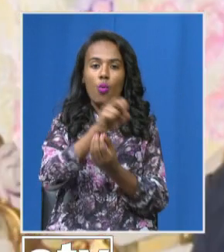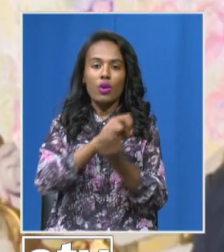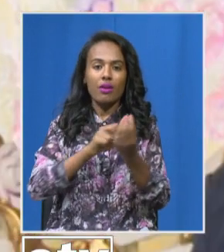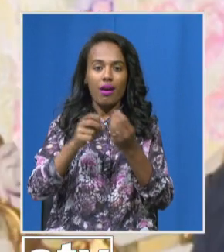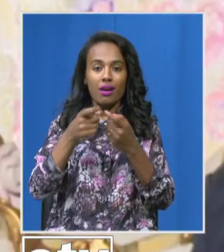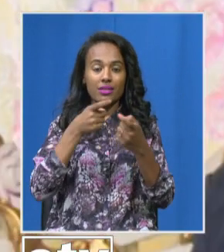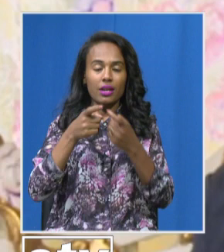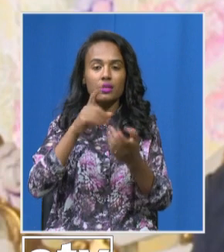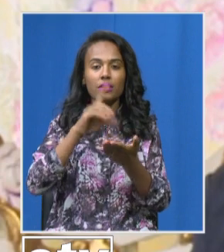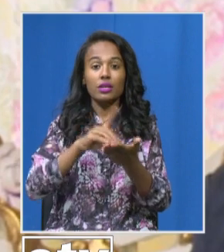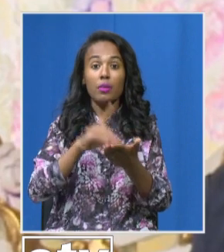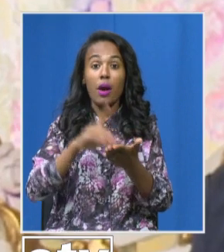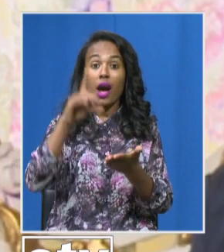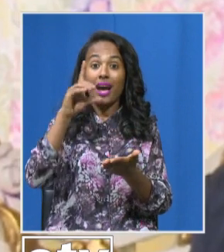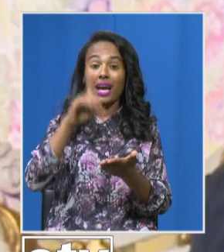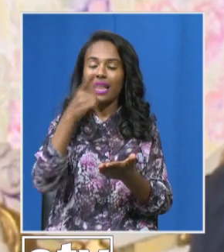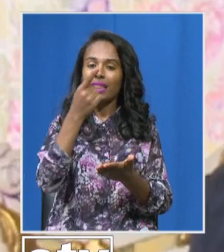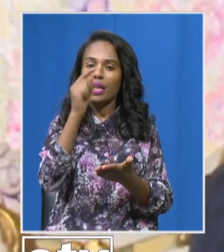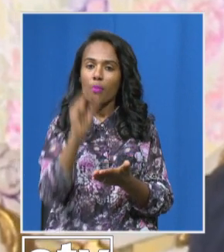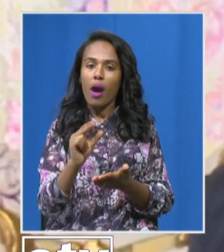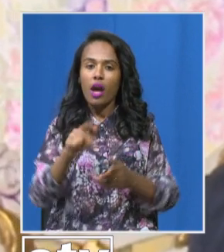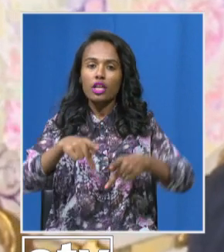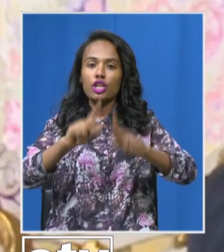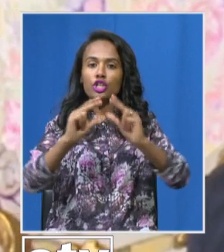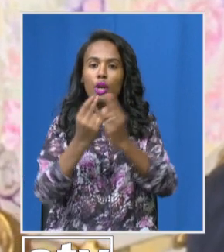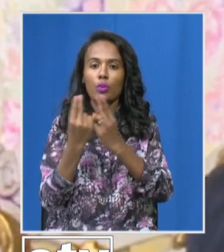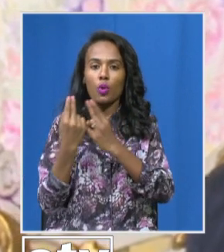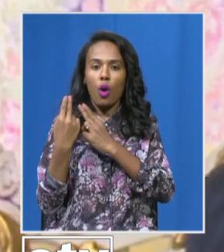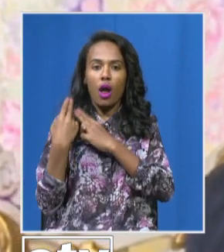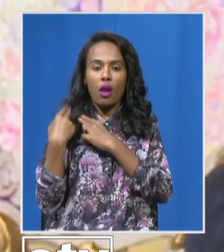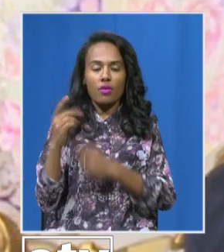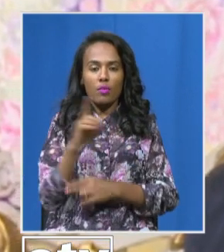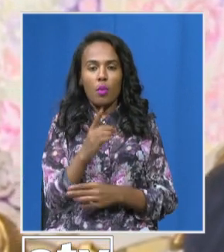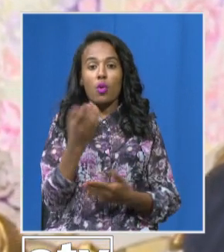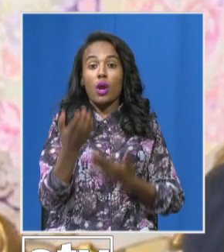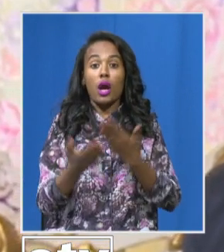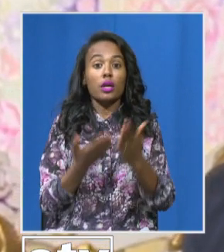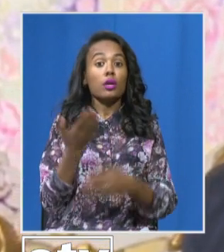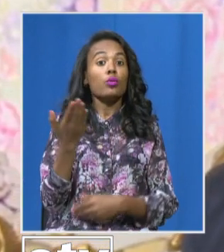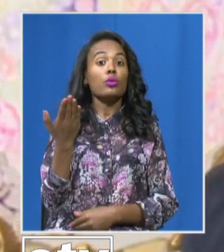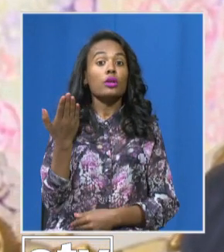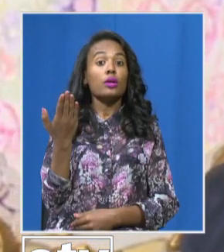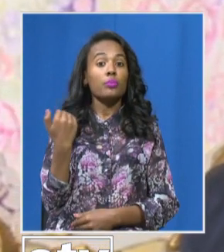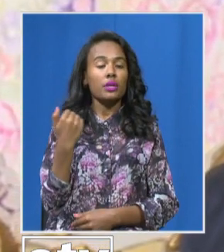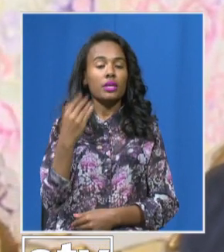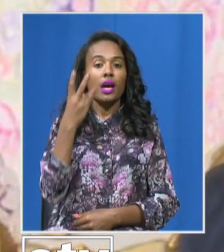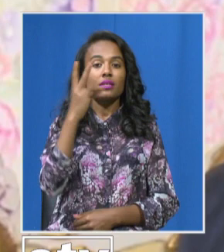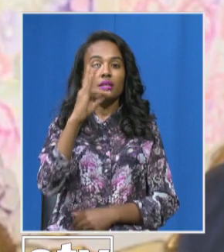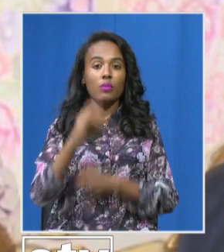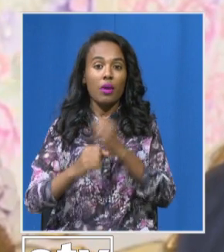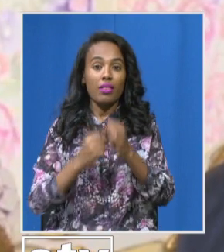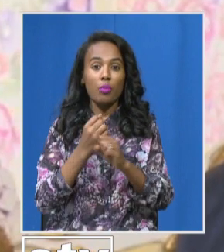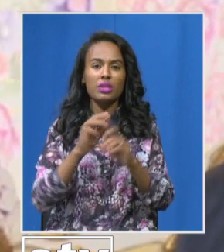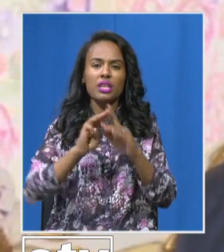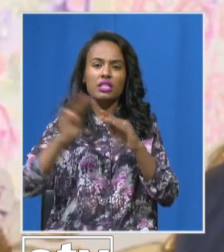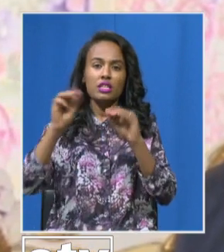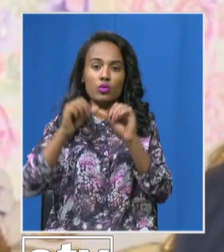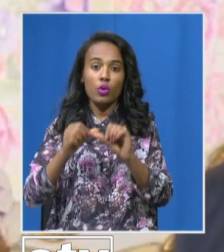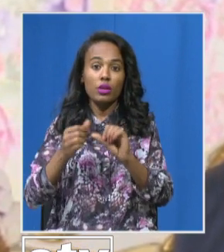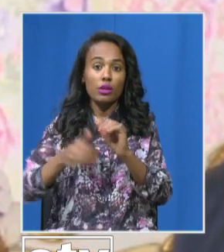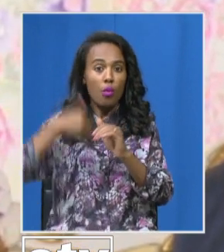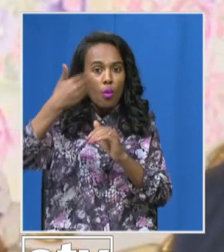አስተዳደር፣ የከተማው ከንቲባ፣ የእርሻ ቢሮ ኃላፊ በመሆንም አገልግለው ነበር። ከ17 ዓመታት ከስደት ቆይታ